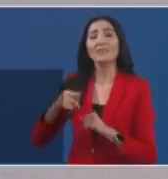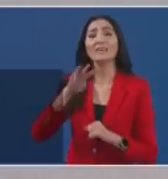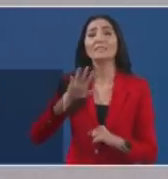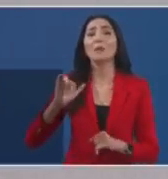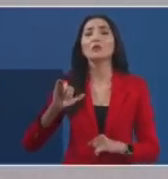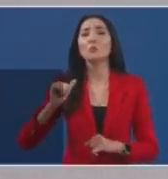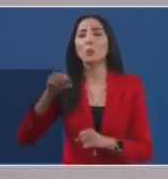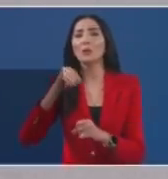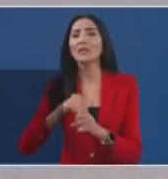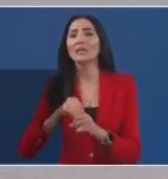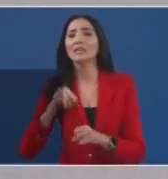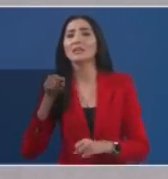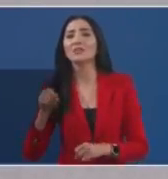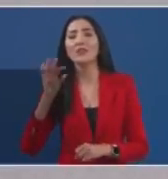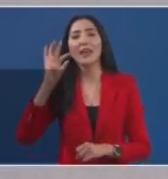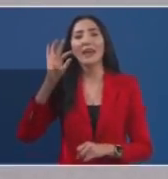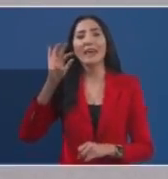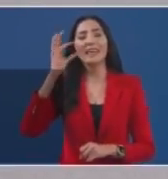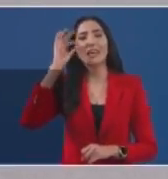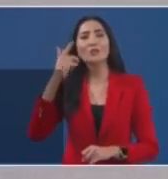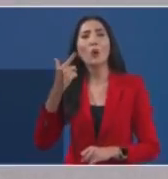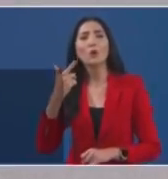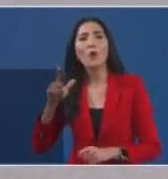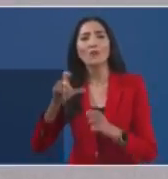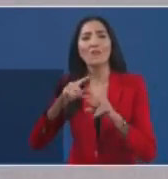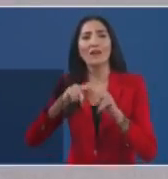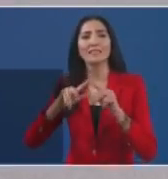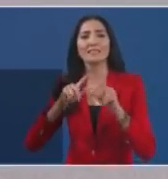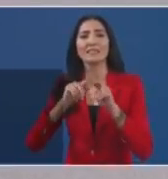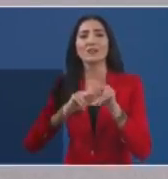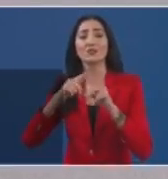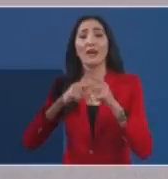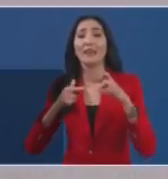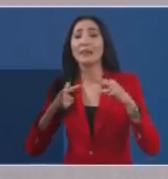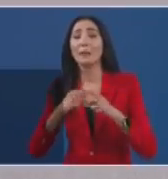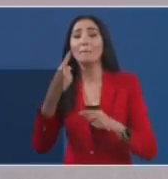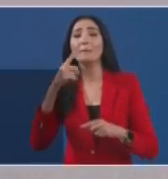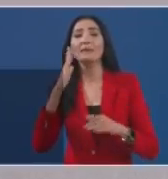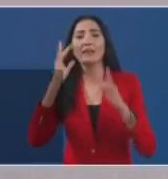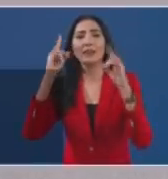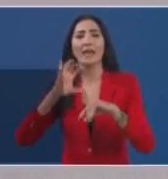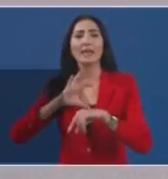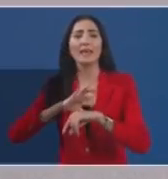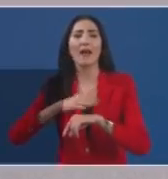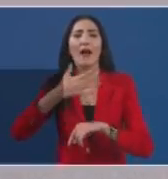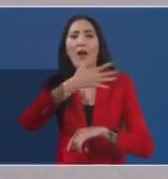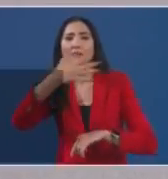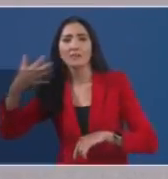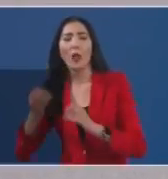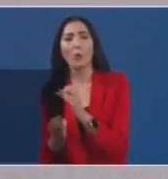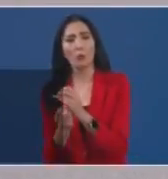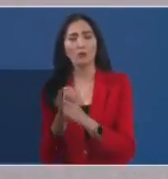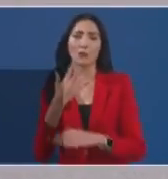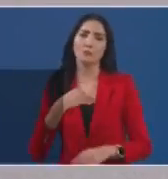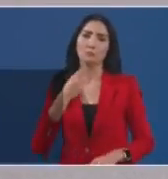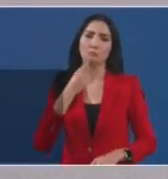45 güniçinde Yeşilköy ve Sancaktepe'de biner yataklı iki hastane kuracağınızı